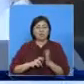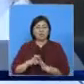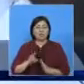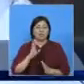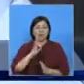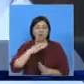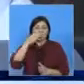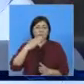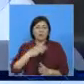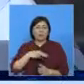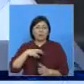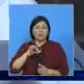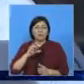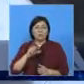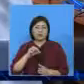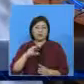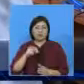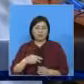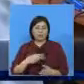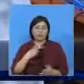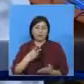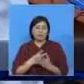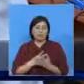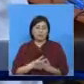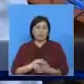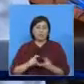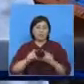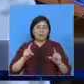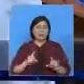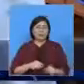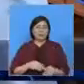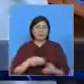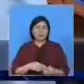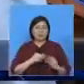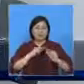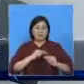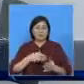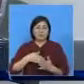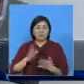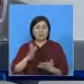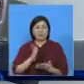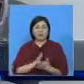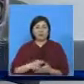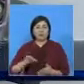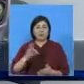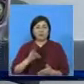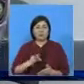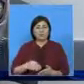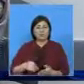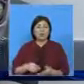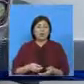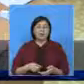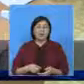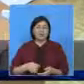жеке психологқа жүгінетіндігін алға тартып, мектеп психологының қызметінен бас тартқан. Ата-анасы облыстық білім басқармасы басшысының